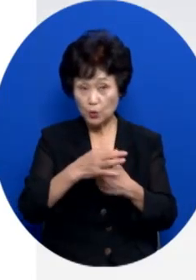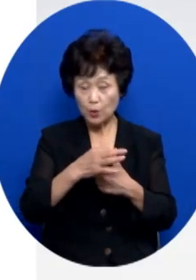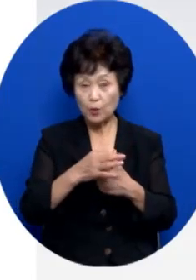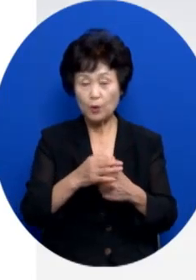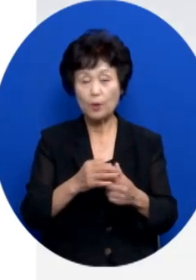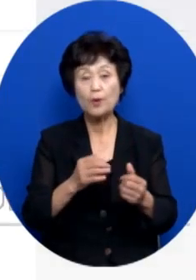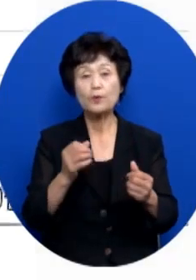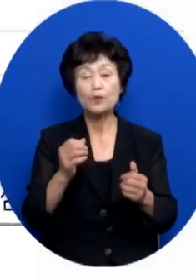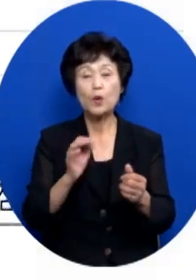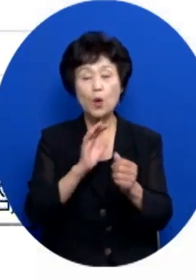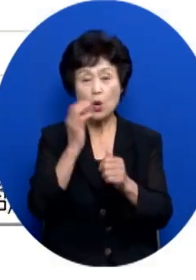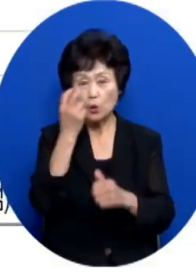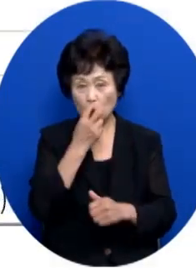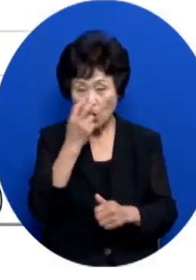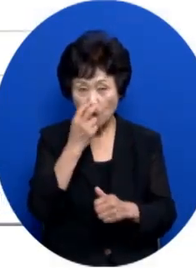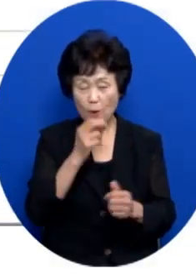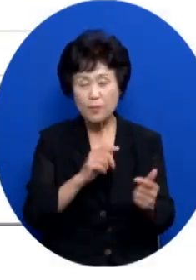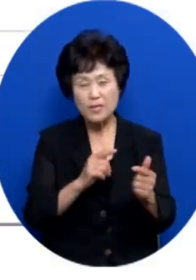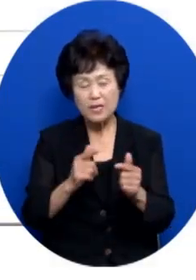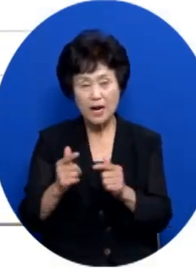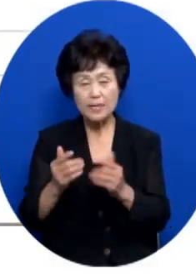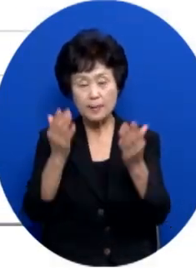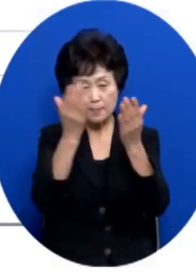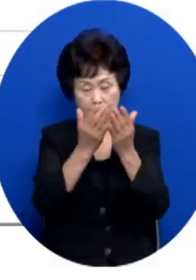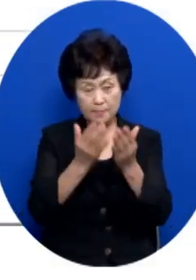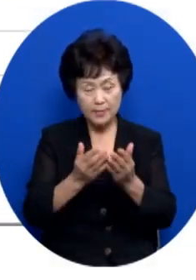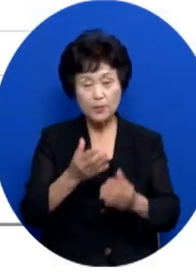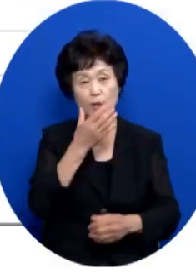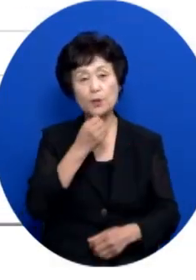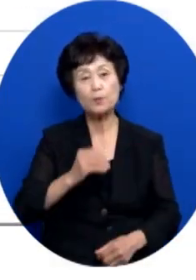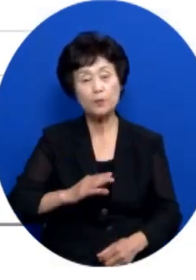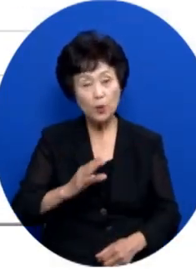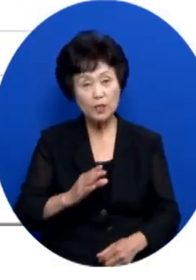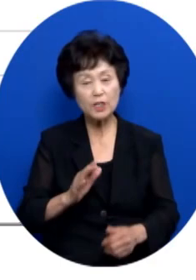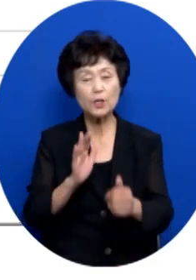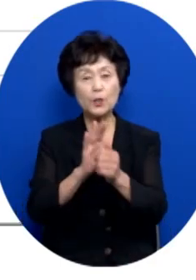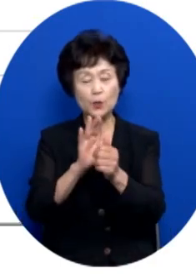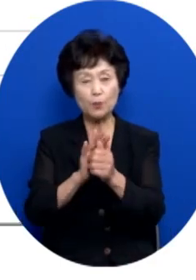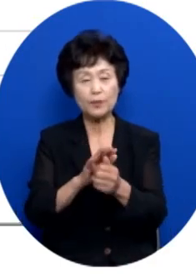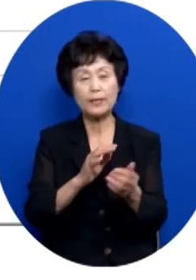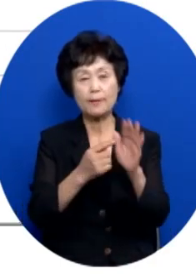긴급복지, 돌봄 SOS 센터 등 맞춤형 복지 서비스도 추가 지원했다고 밝혔습니다.